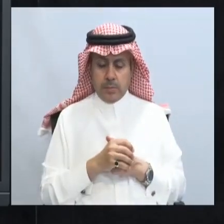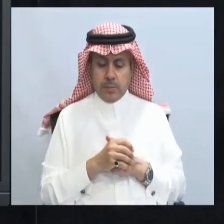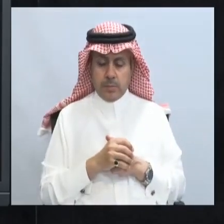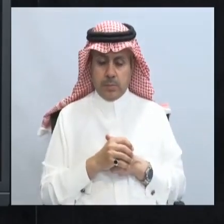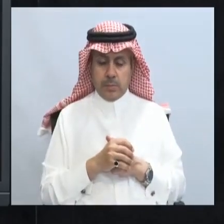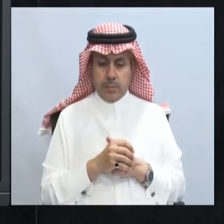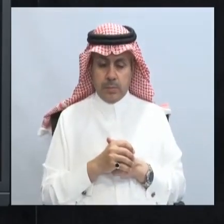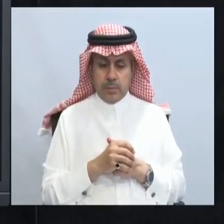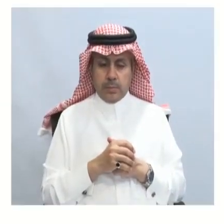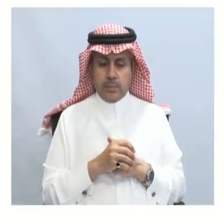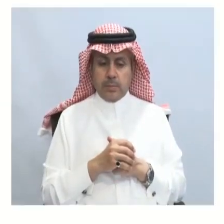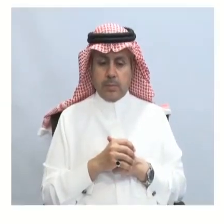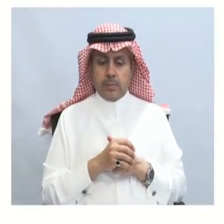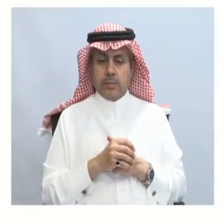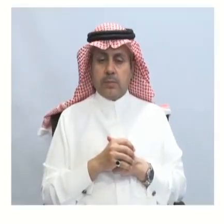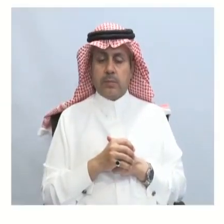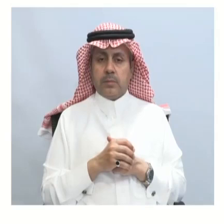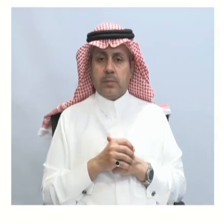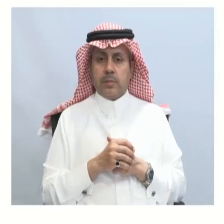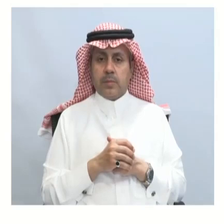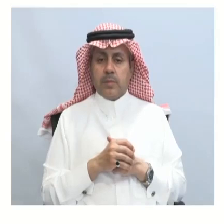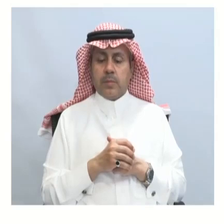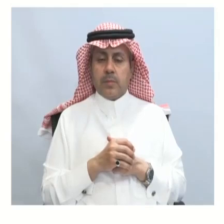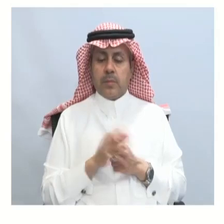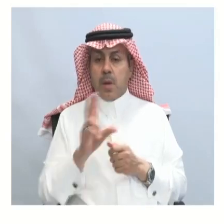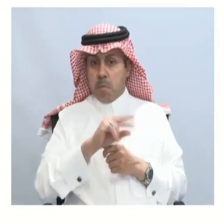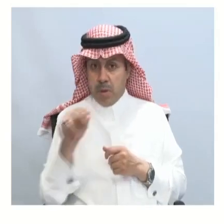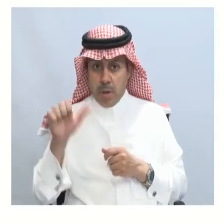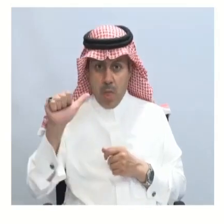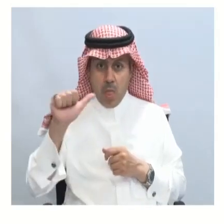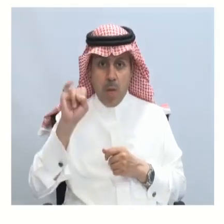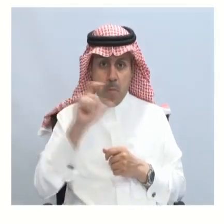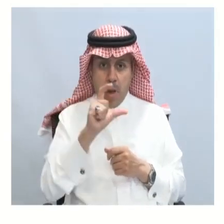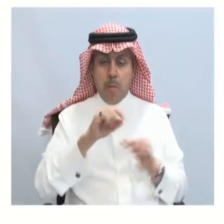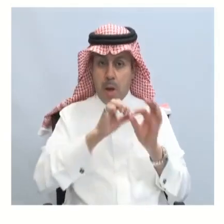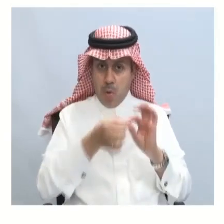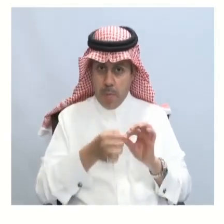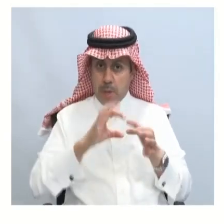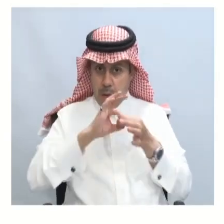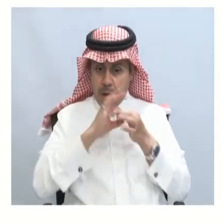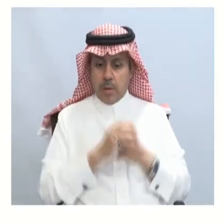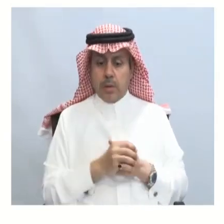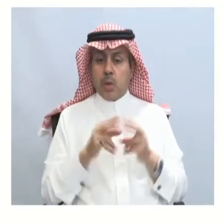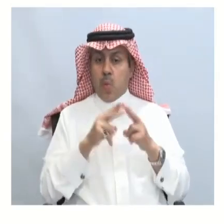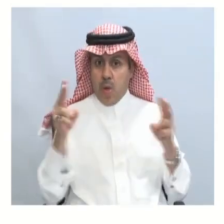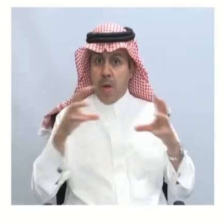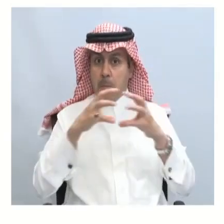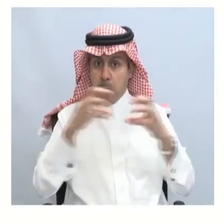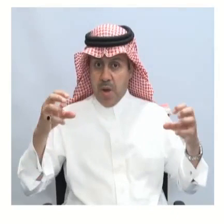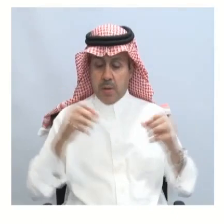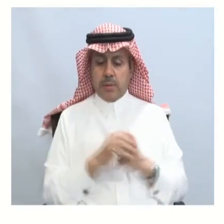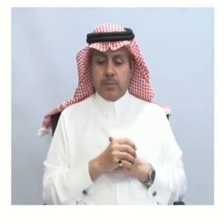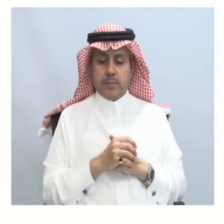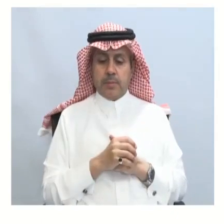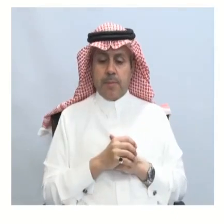الدرس ونقول انه من ضمن ما نحاول ربطه ان نذكر هذا المعنى الوارد في عندكم